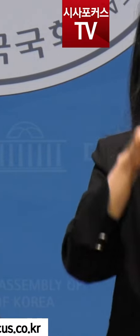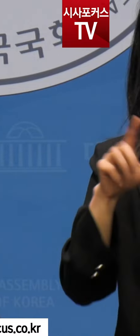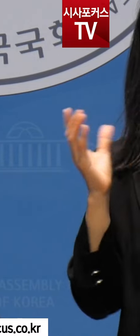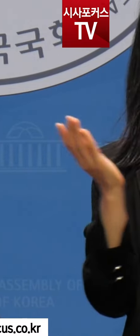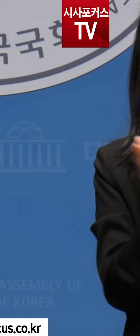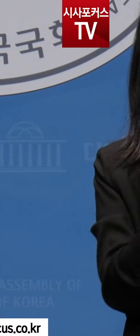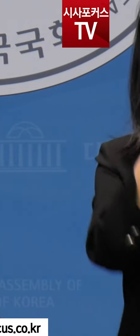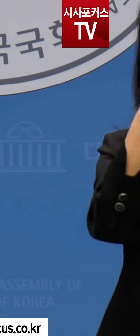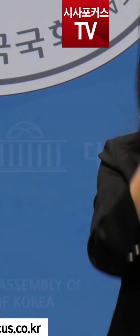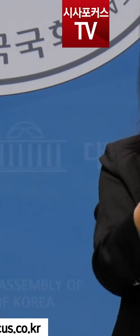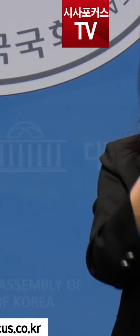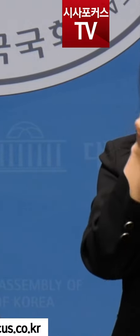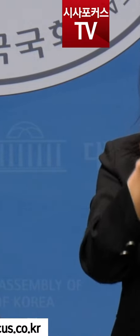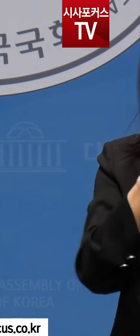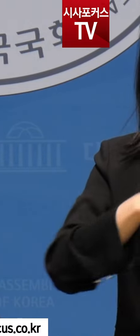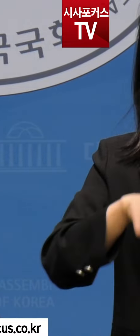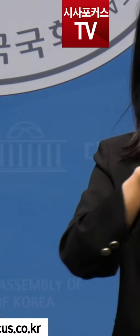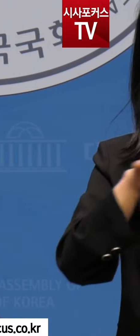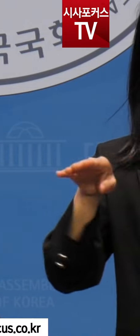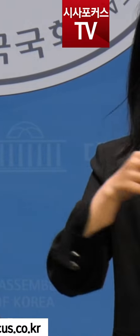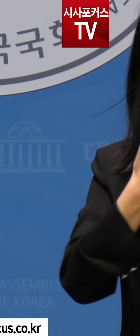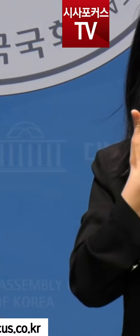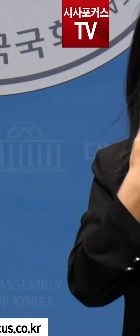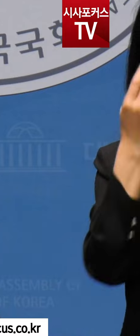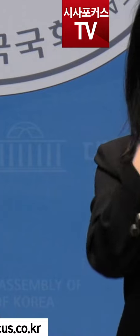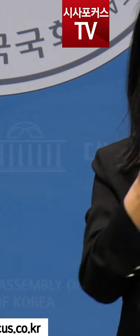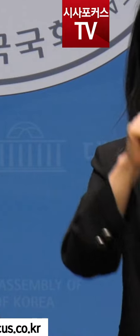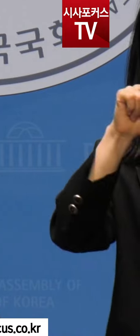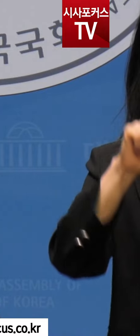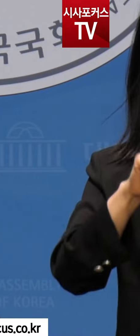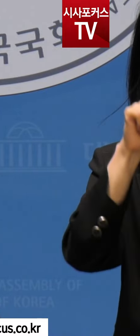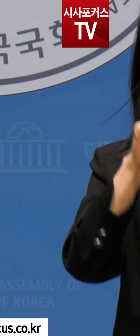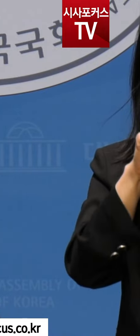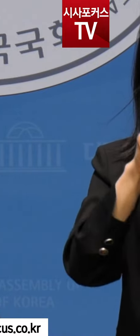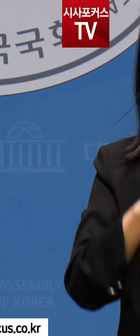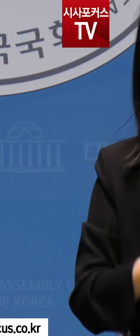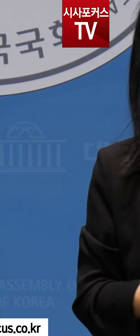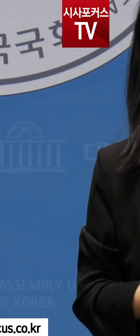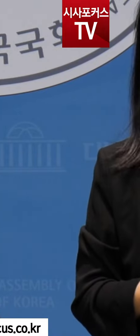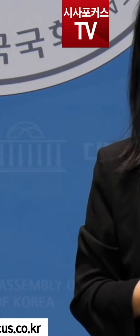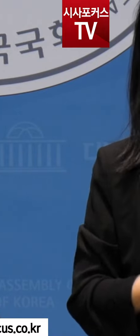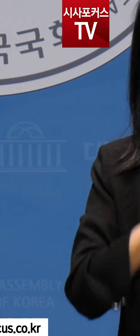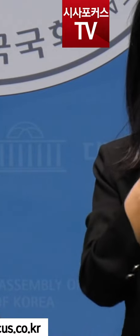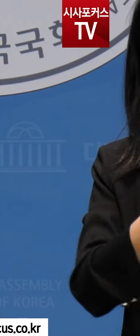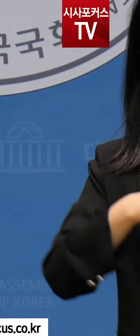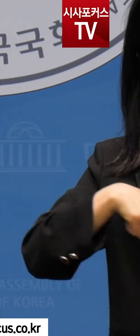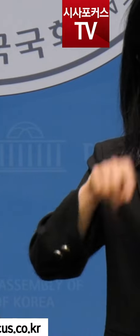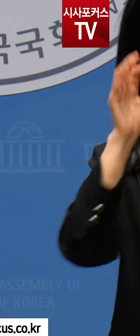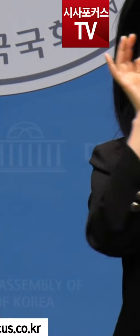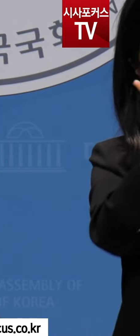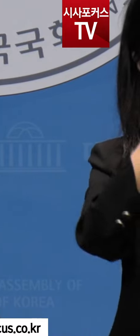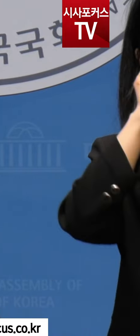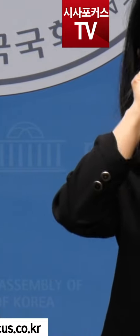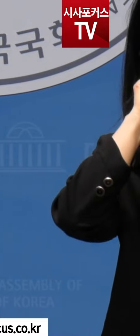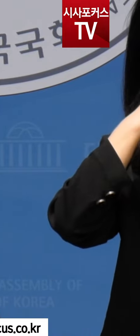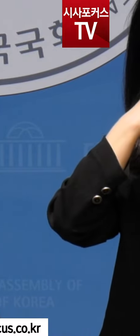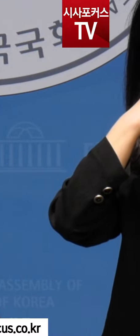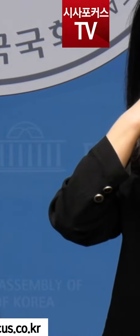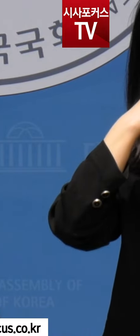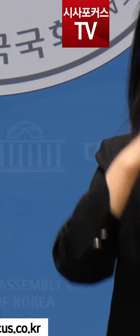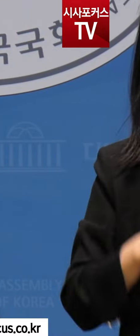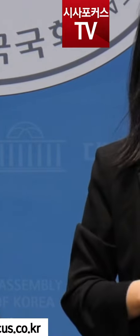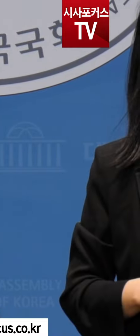합니다. 최소한의 공정성마저 상실한 검찰의 행태는 사실상 법치주의라고 부를 수도 없는